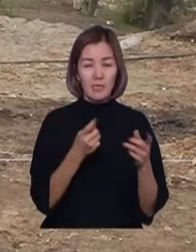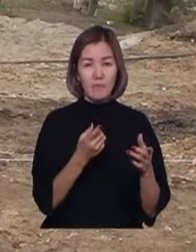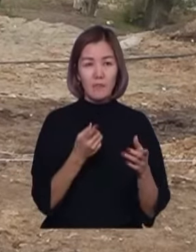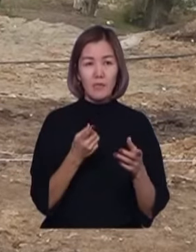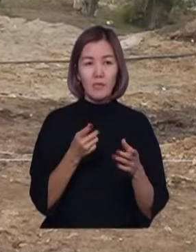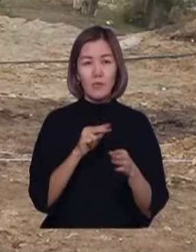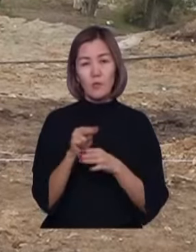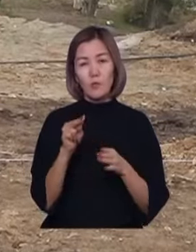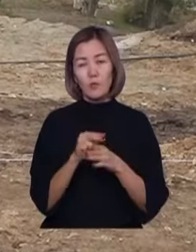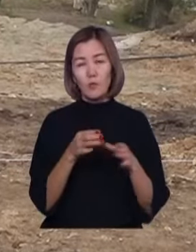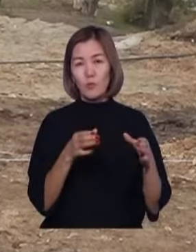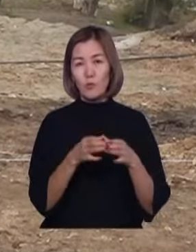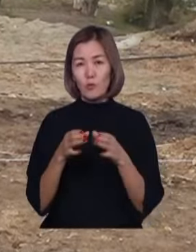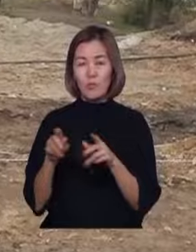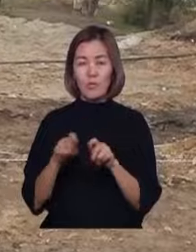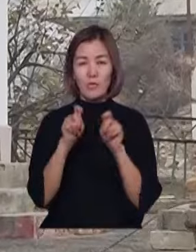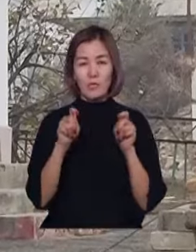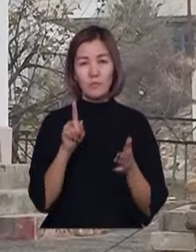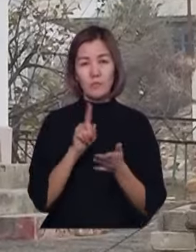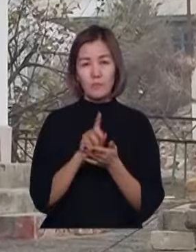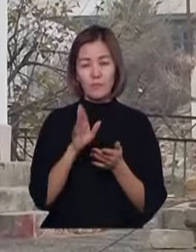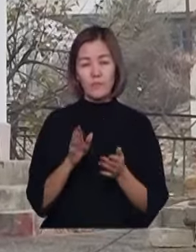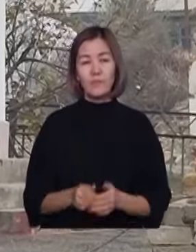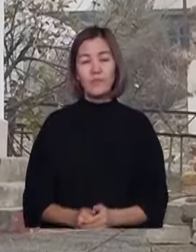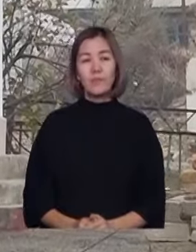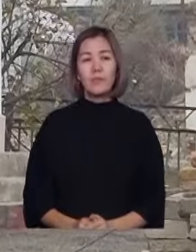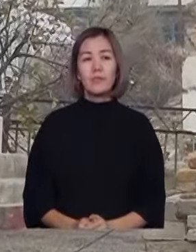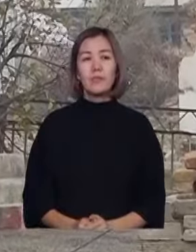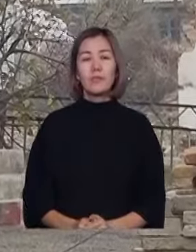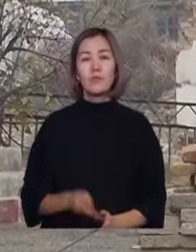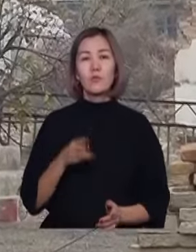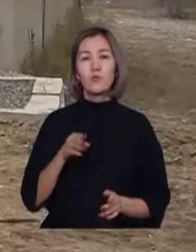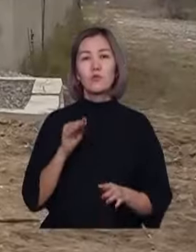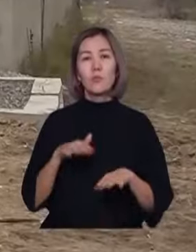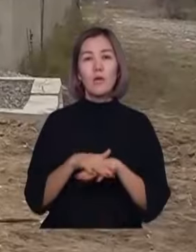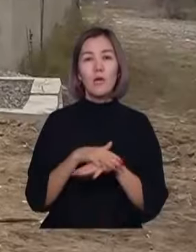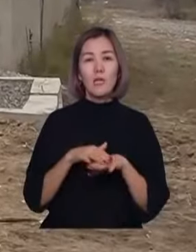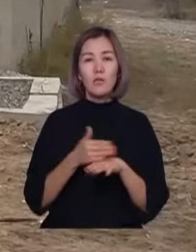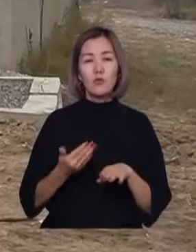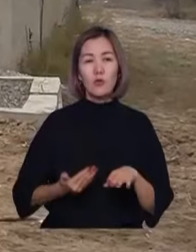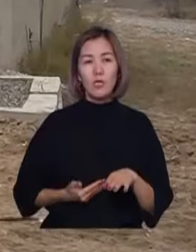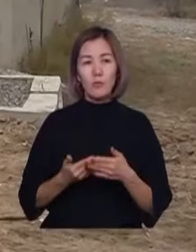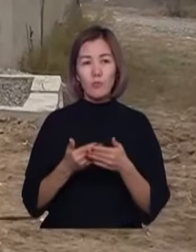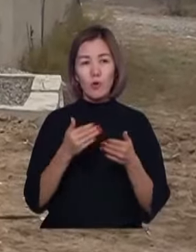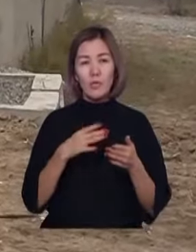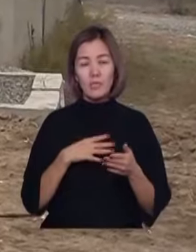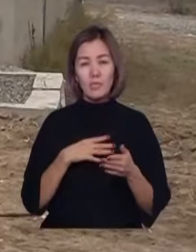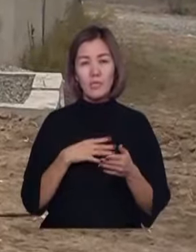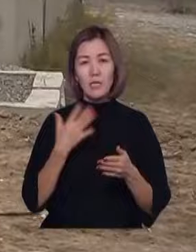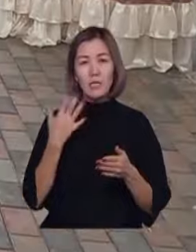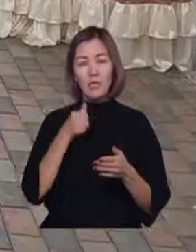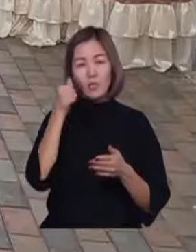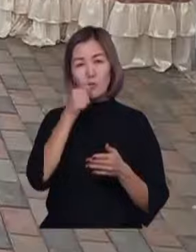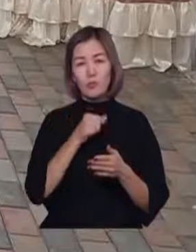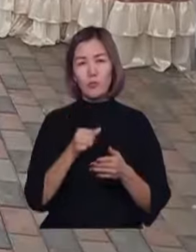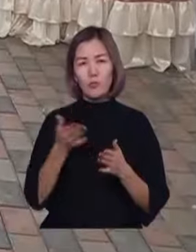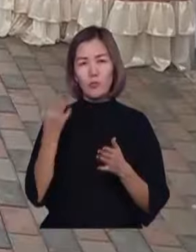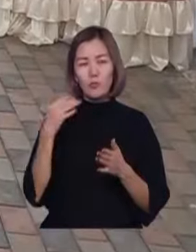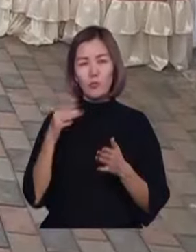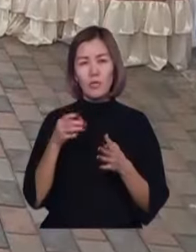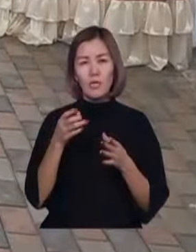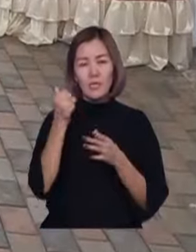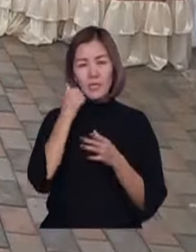чыгарууга миндеттибиз. Бул элди мекенде 3000га жуук адам турат. Тургундар буган дейин жарты гасырдан астам уакыт бурун салынган